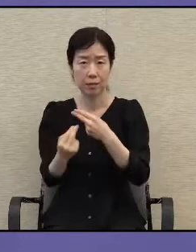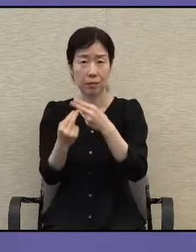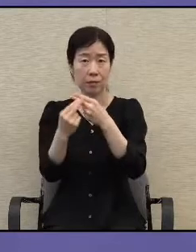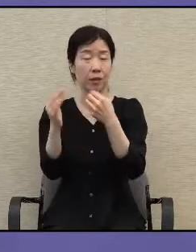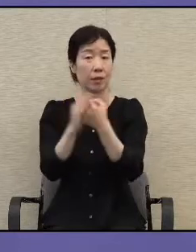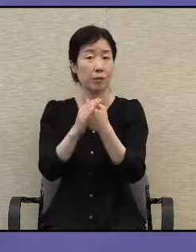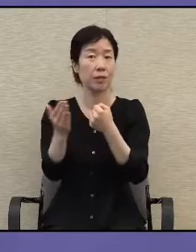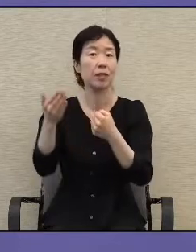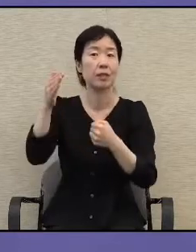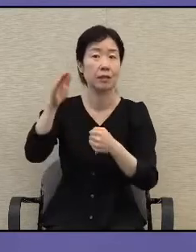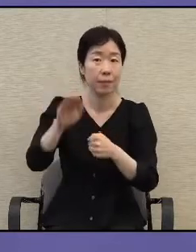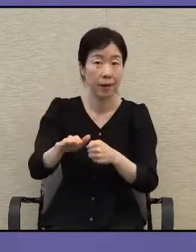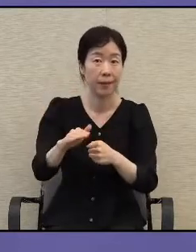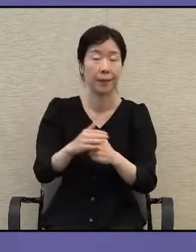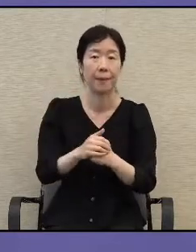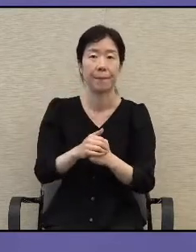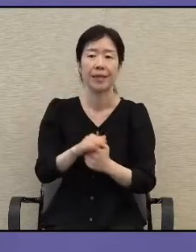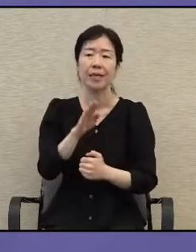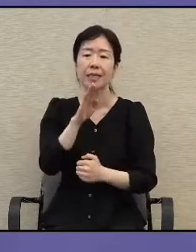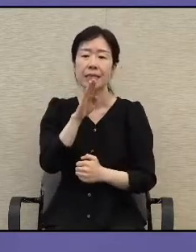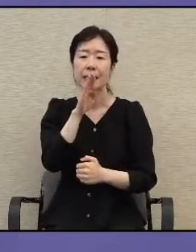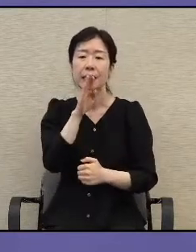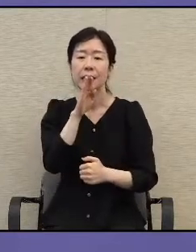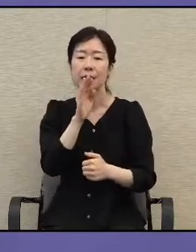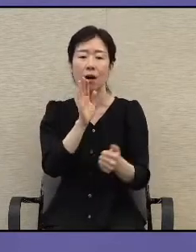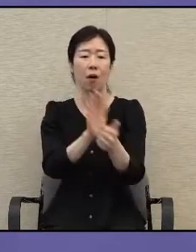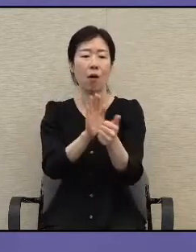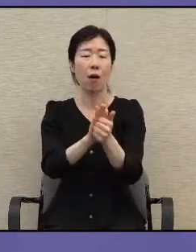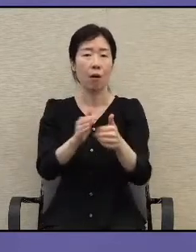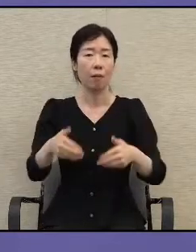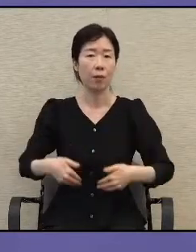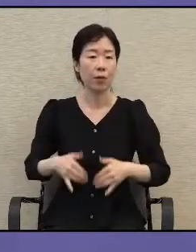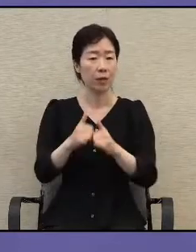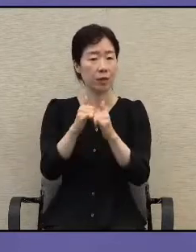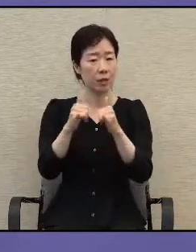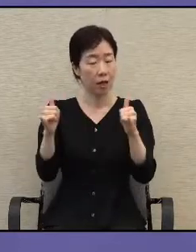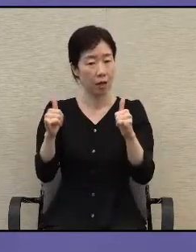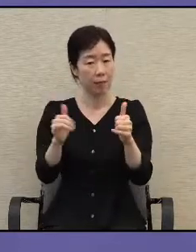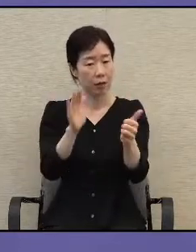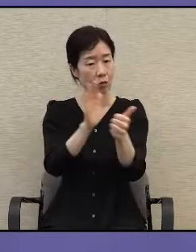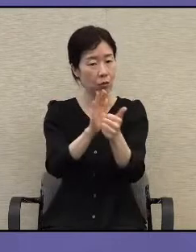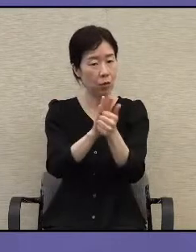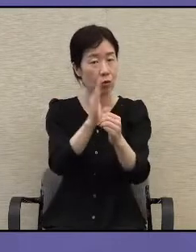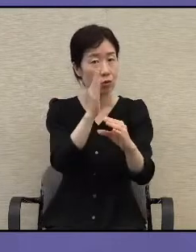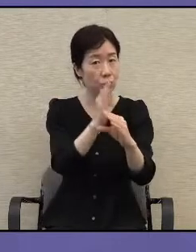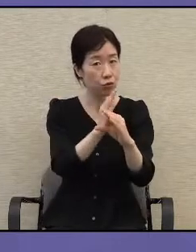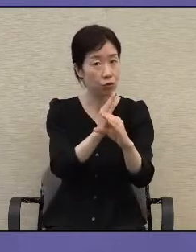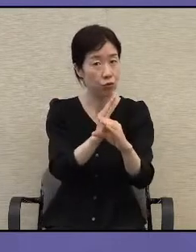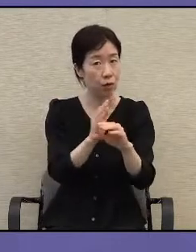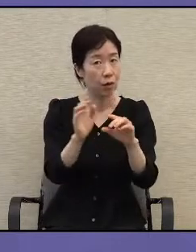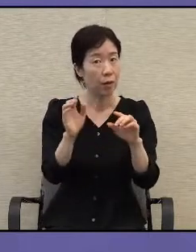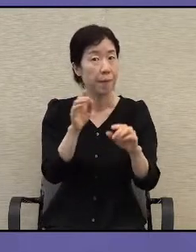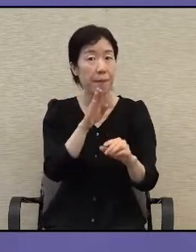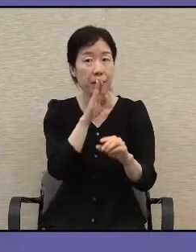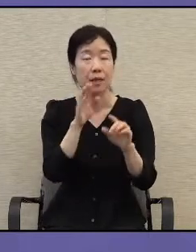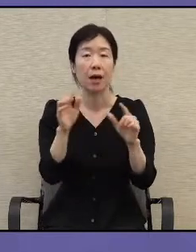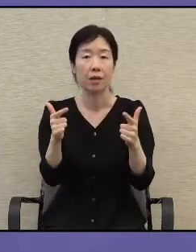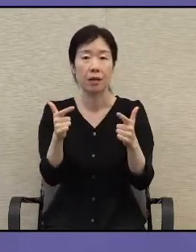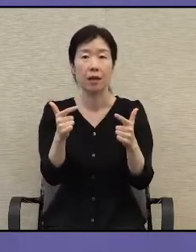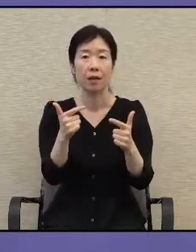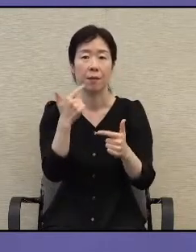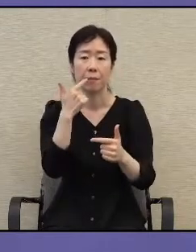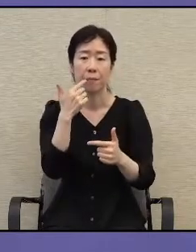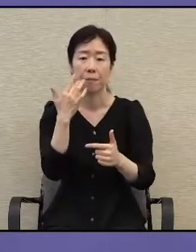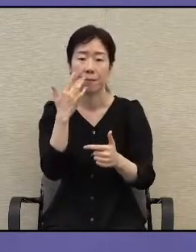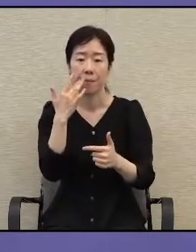이 과정에서 정말 도움을 받아야 되는 분들이 도움을 받는 것이 누락되지 않도록 하는 촘촘한 개입은 매우 필요하다고